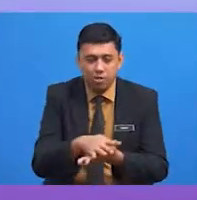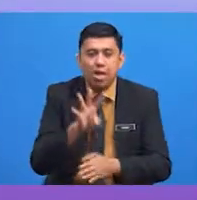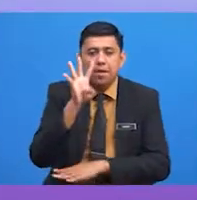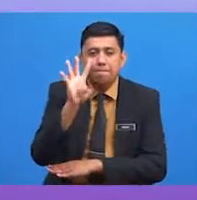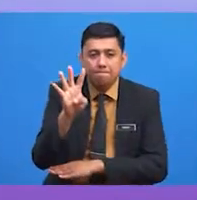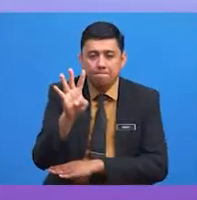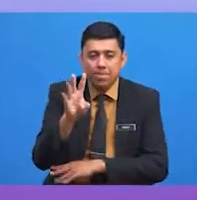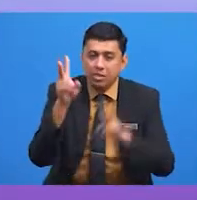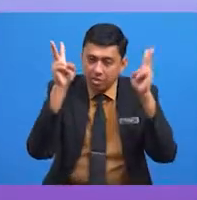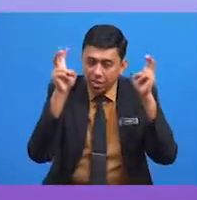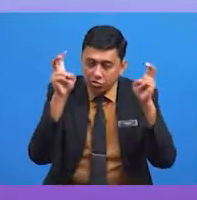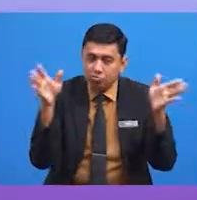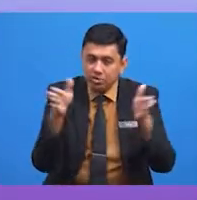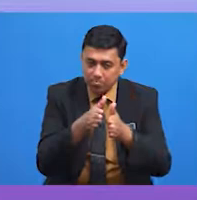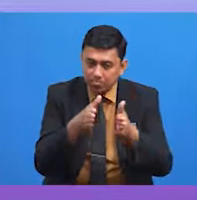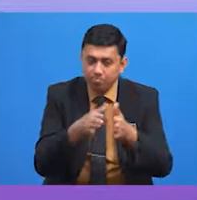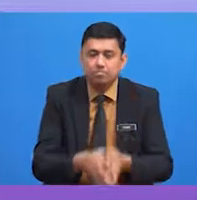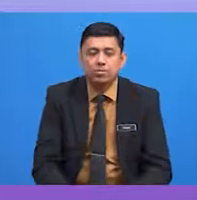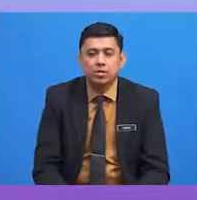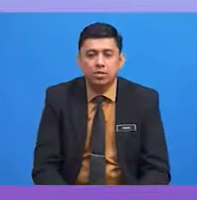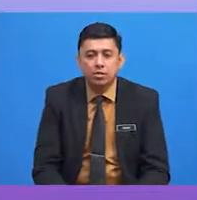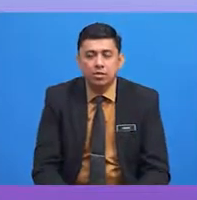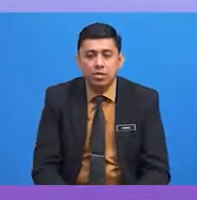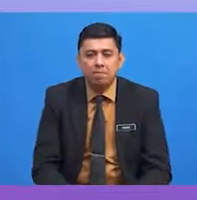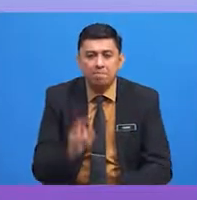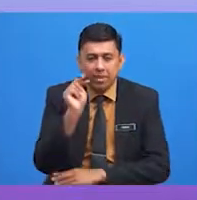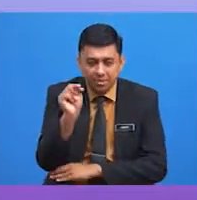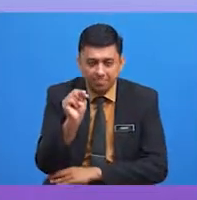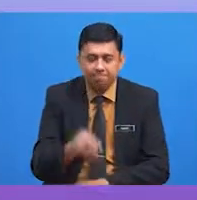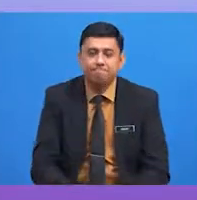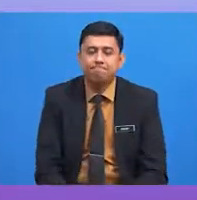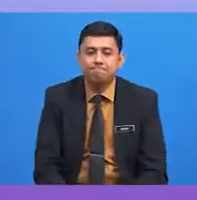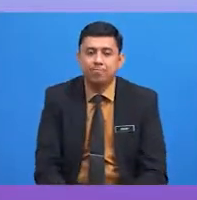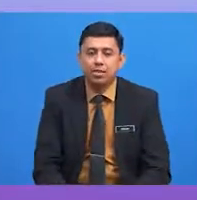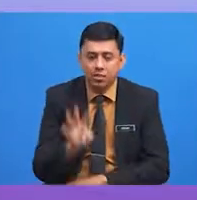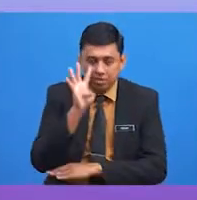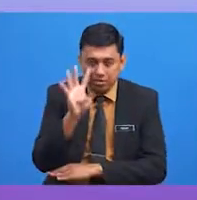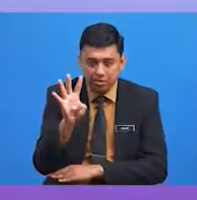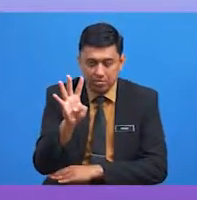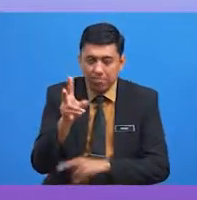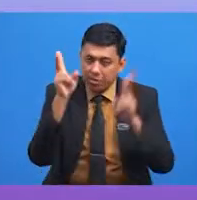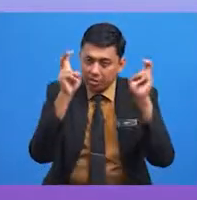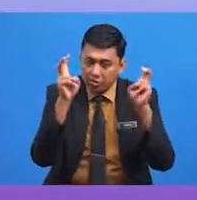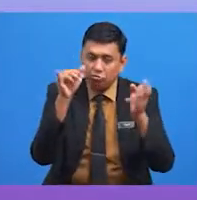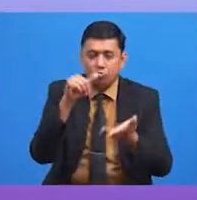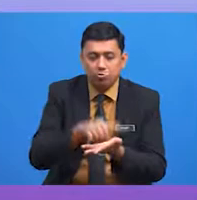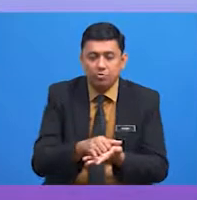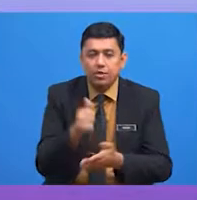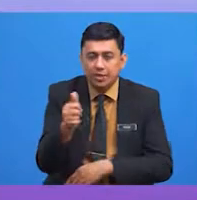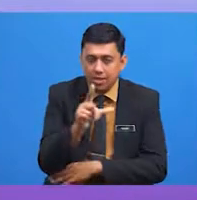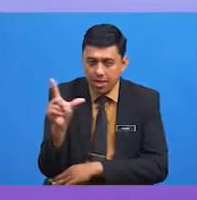topik kecil yang akan cikgu kupas sebentar lagi. 4 topik kecil tersebut